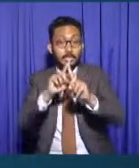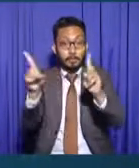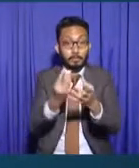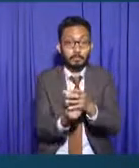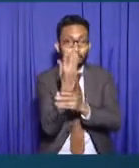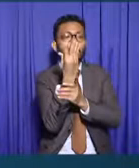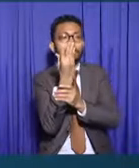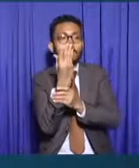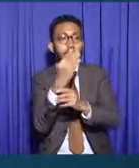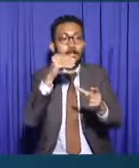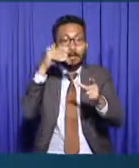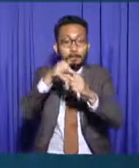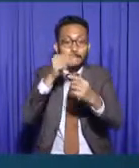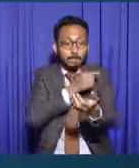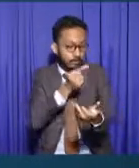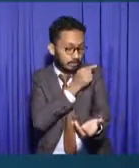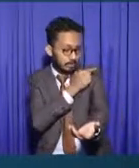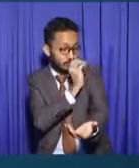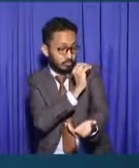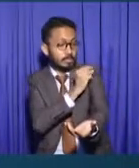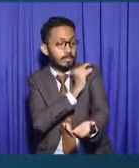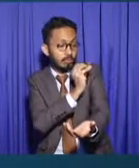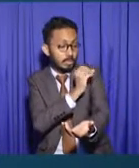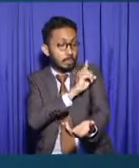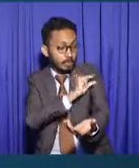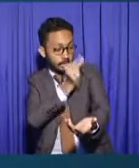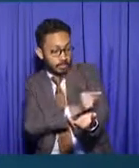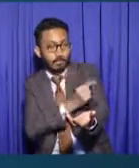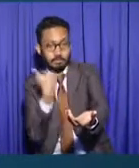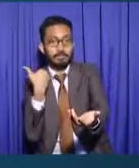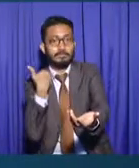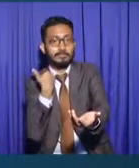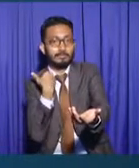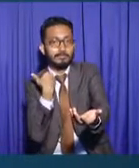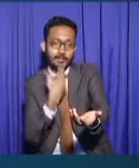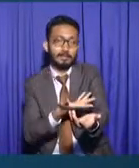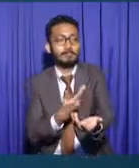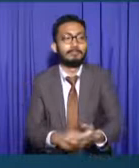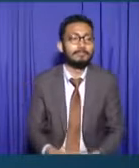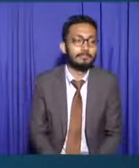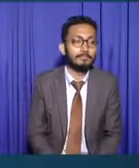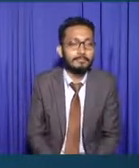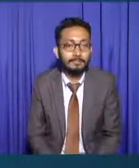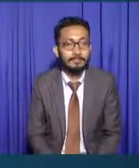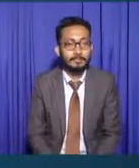satu generasi tetapi muncul dalam generasi berikutnya